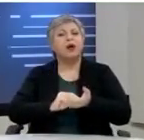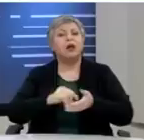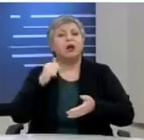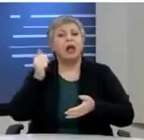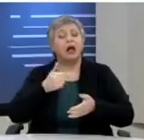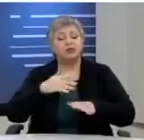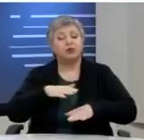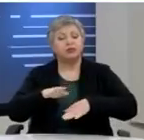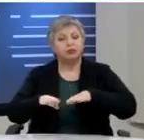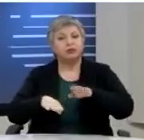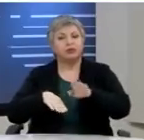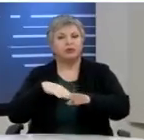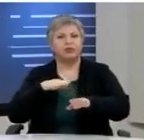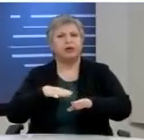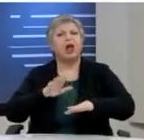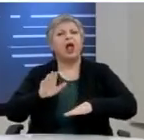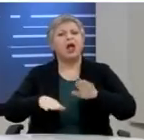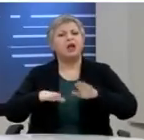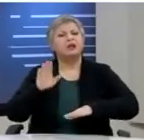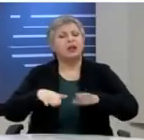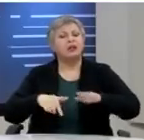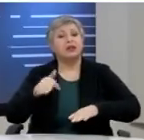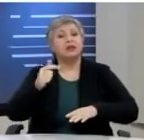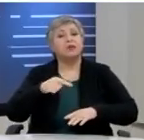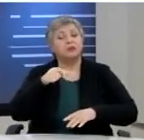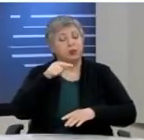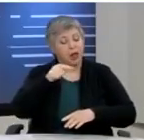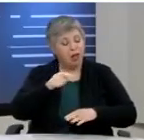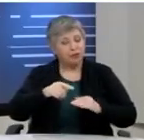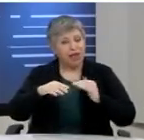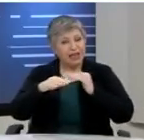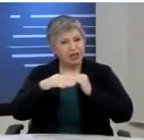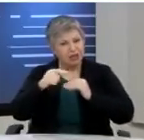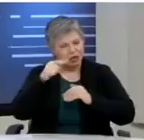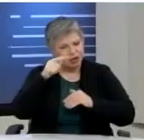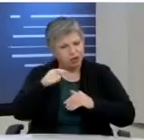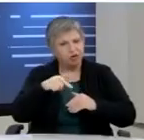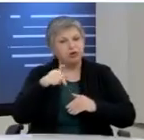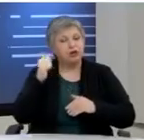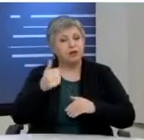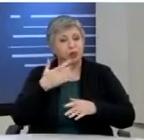κριθεί ανάλογα με το αν η γειτονική χώρα προχωράει σε αυτά τα οποία έχουμε συμφωνηθεί.